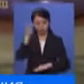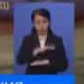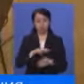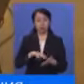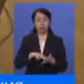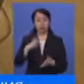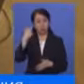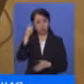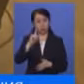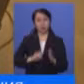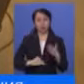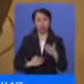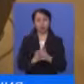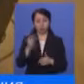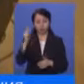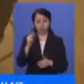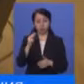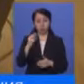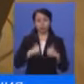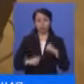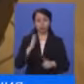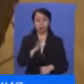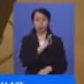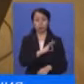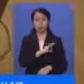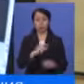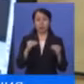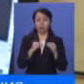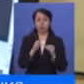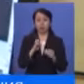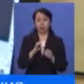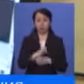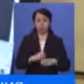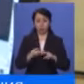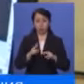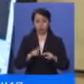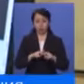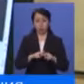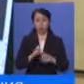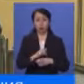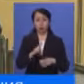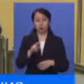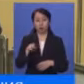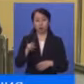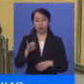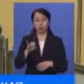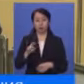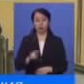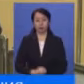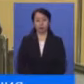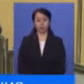оценка знаний. С новой учебной четверти преподаватели будут использовать 10-бальную систему, которая фиксируется на платформе Kundelik.